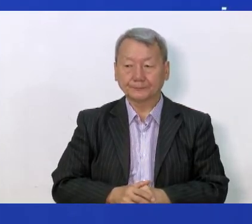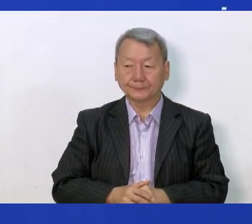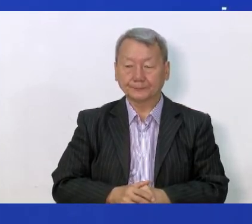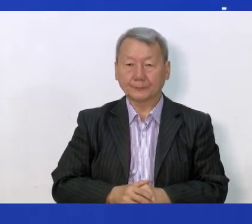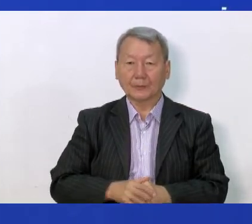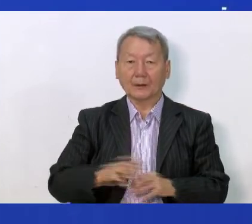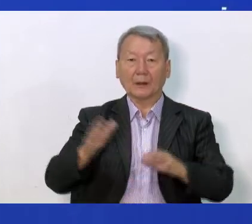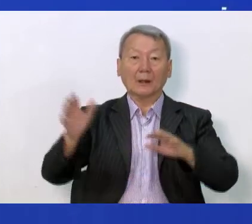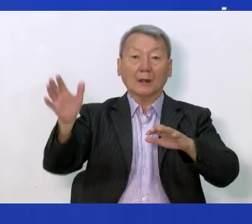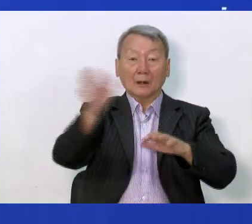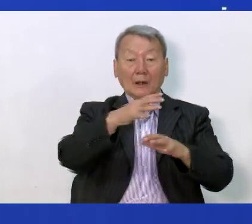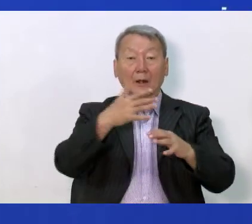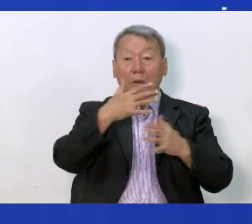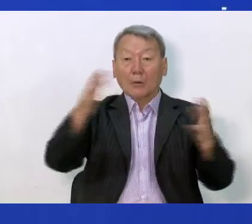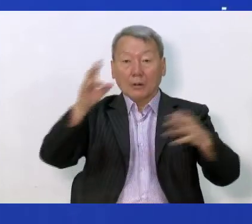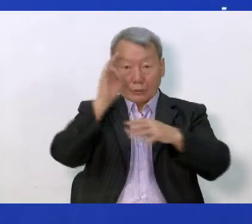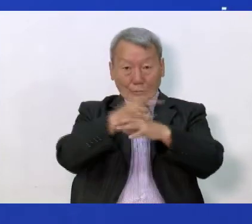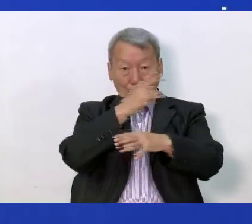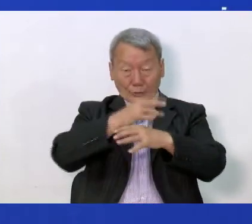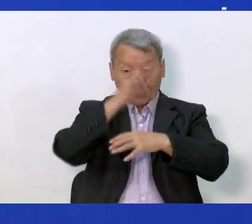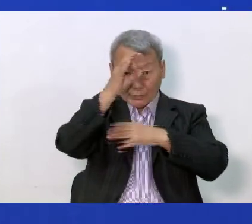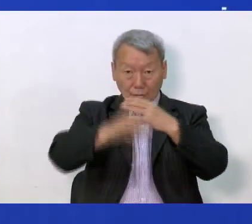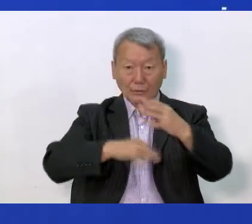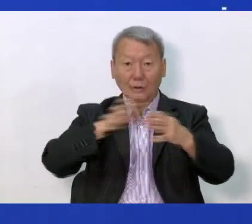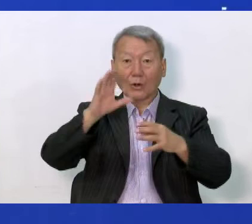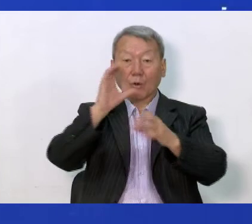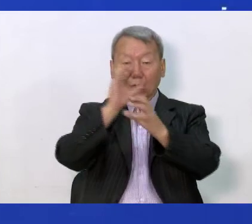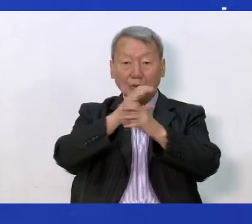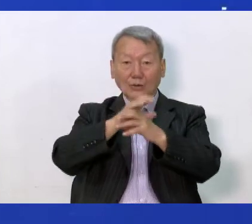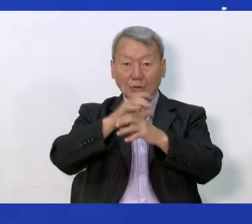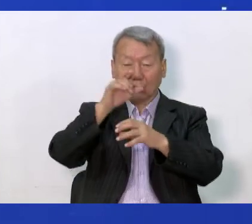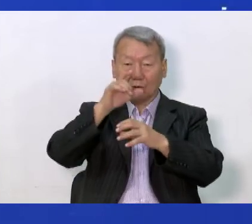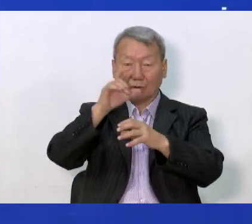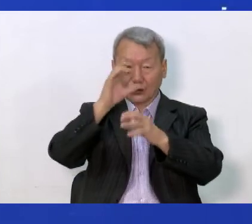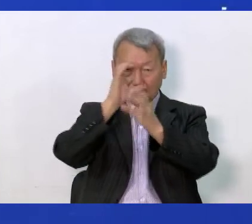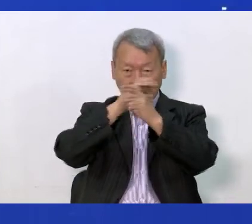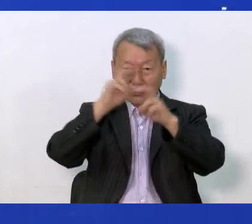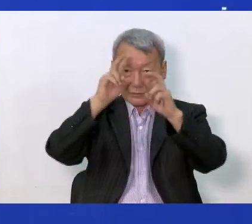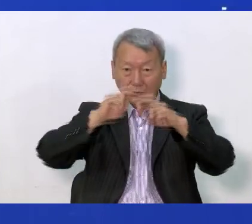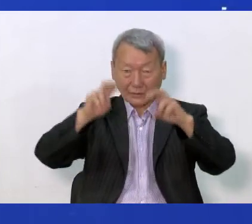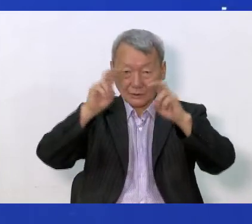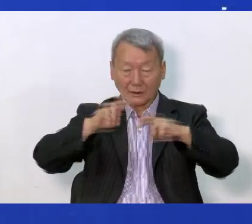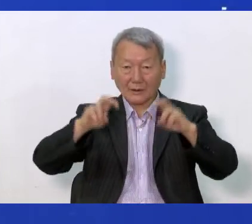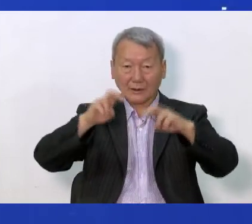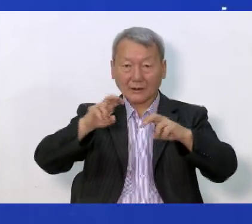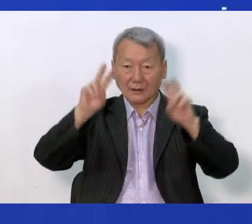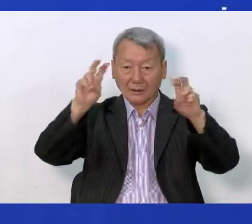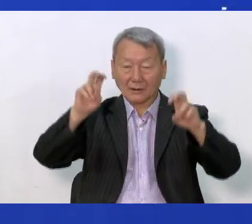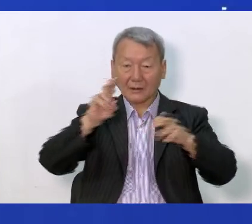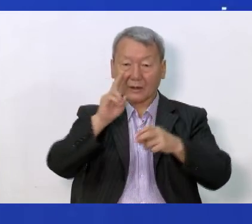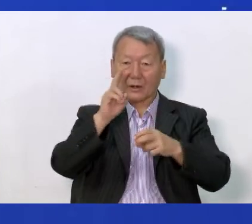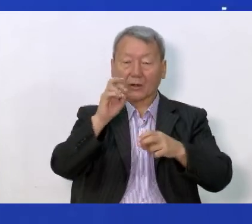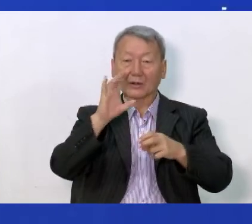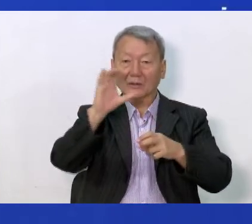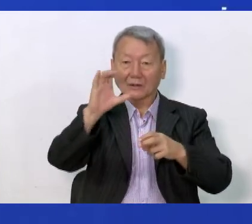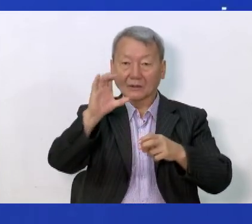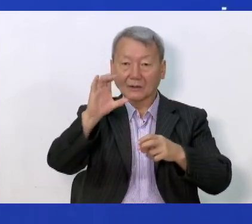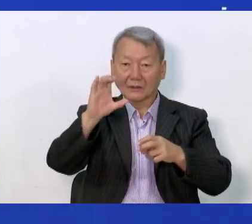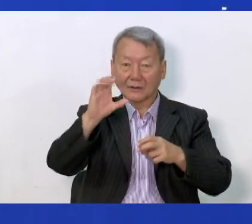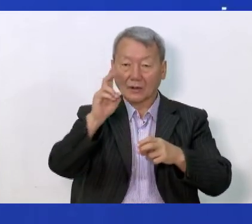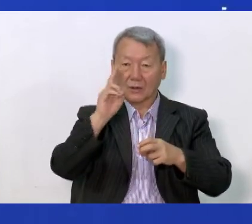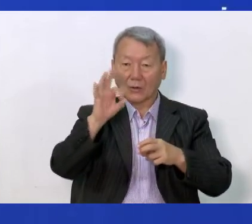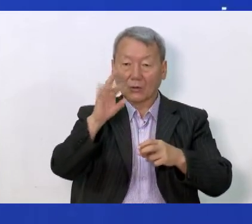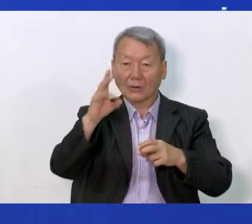К большому сожалению, за сутки от лабораторно подтвержденного диагноза